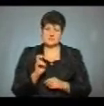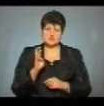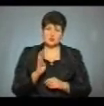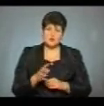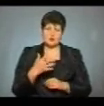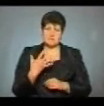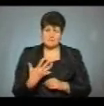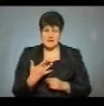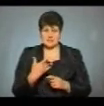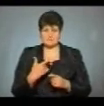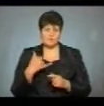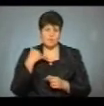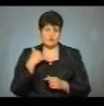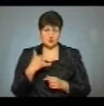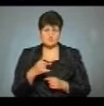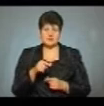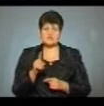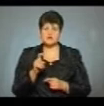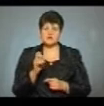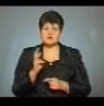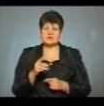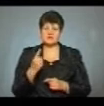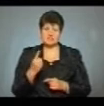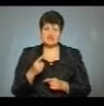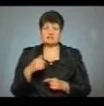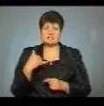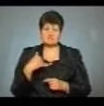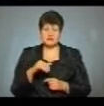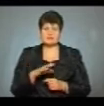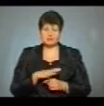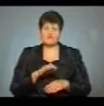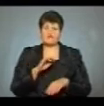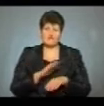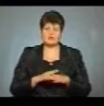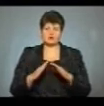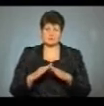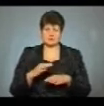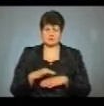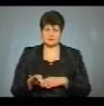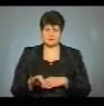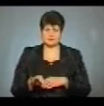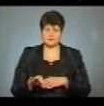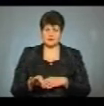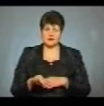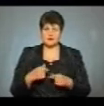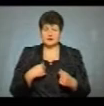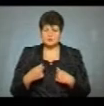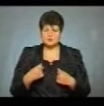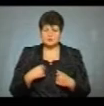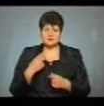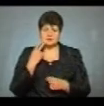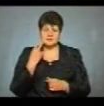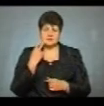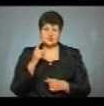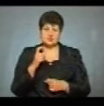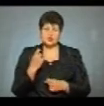245 повідомлень, з яких 131 виклик підтвердився як факт домашнього насильства. Потерпілими від домашнього насильства являється 101